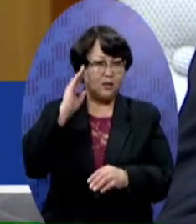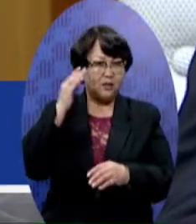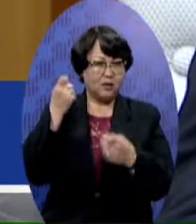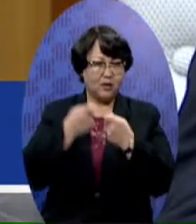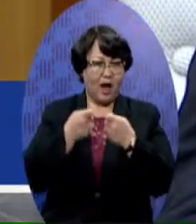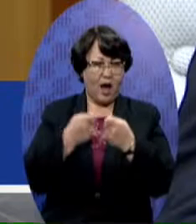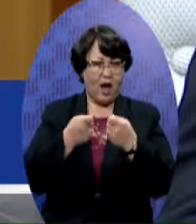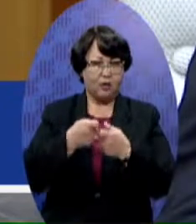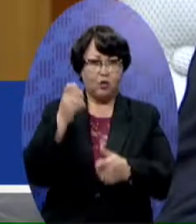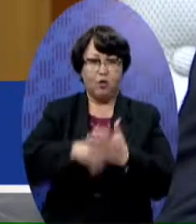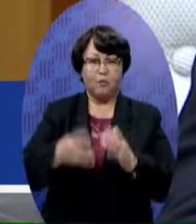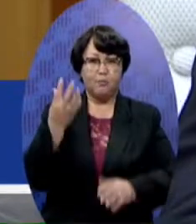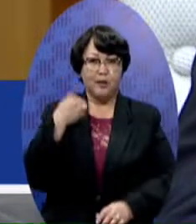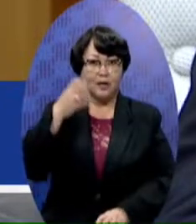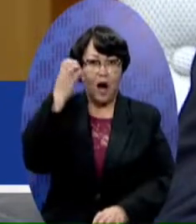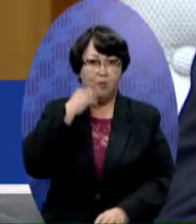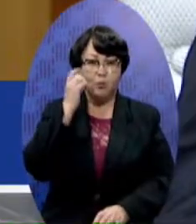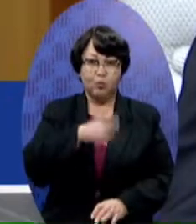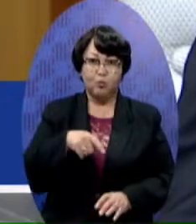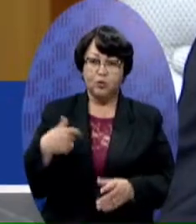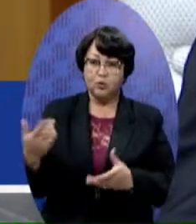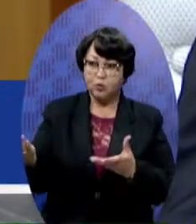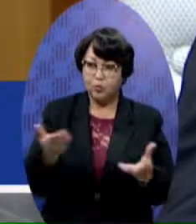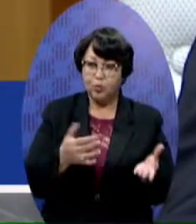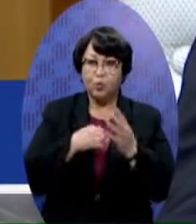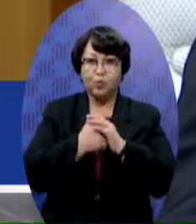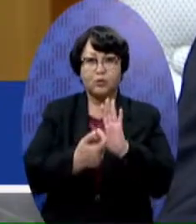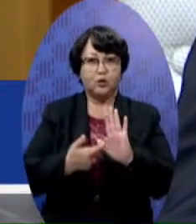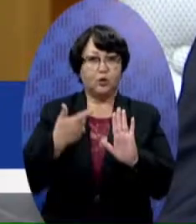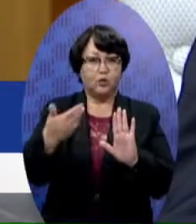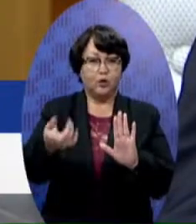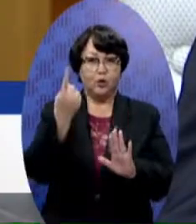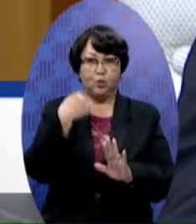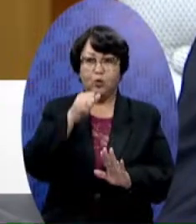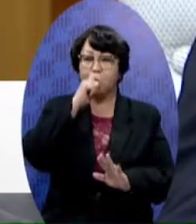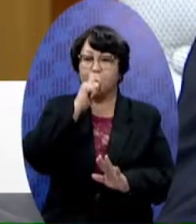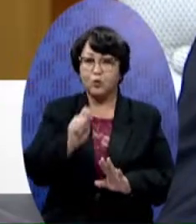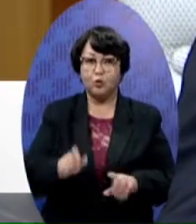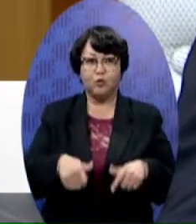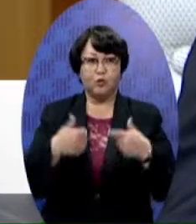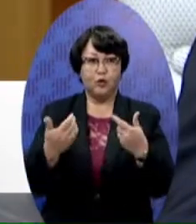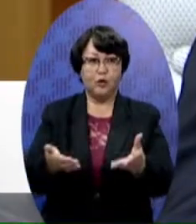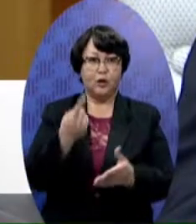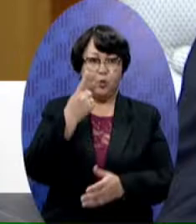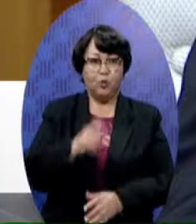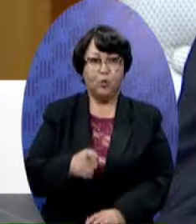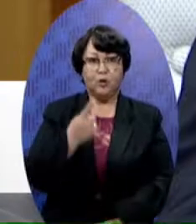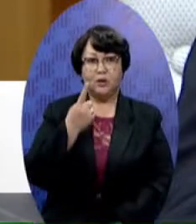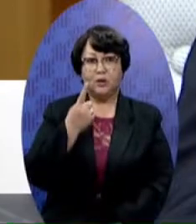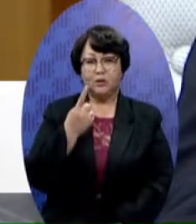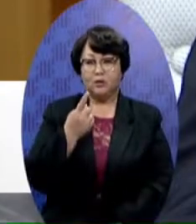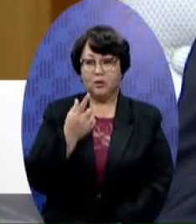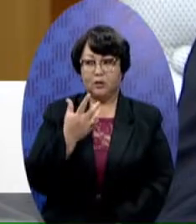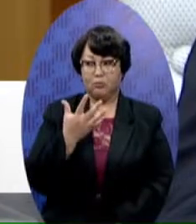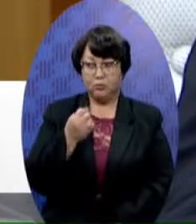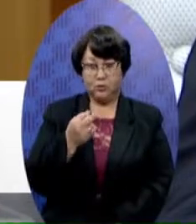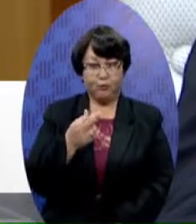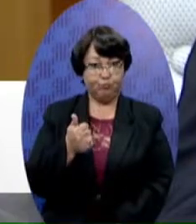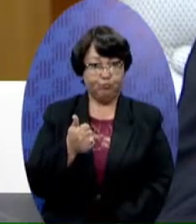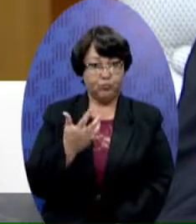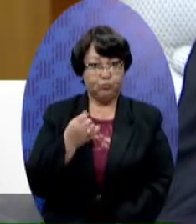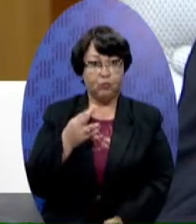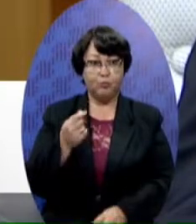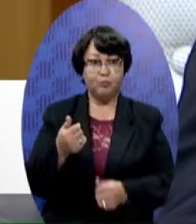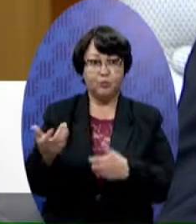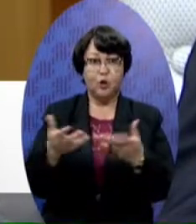авах хүндэтгэл үзүүлэх ажиллагаанууд байгаа. Нэг удаагийн бусцлтгүй төсөлмж өгөх нэг хүнд 5 сая төгрөгийн асуудал бага төсөв